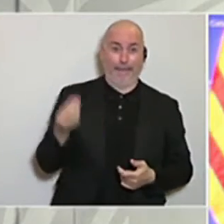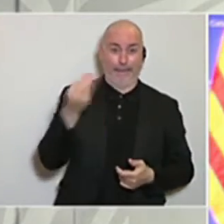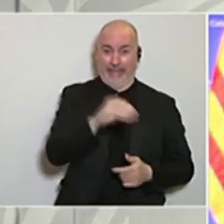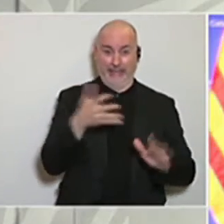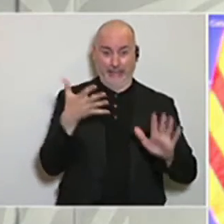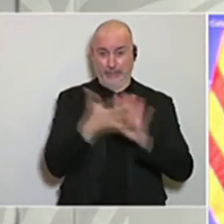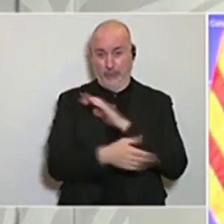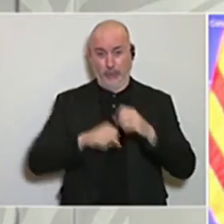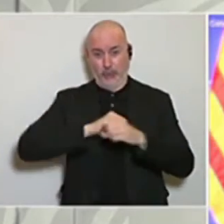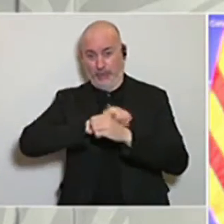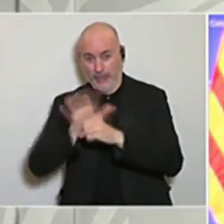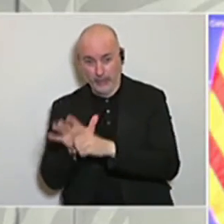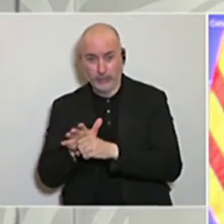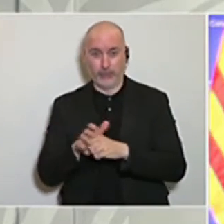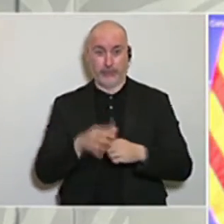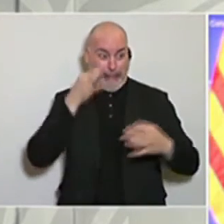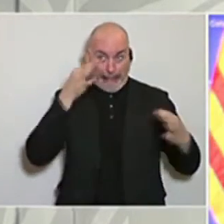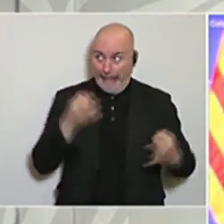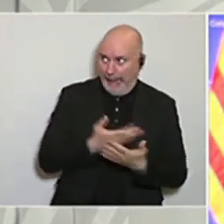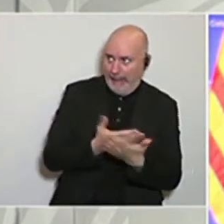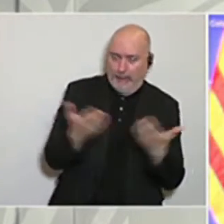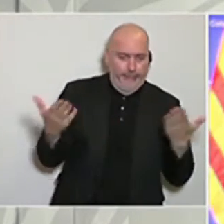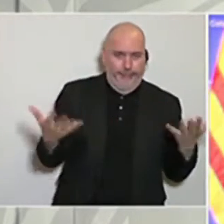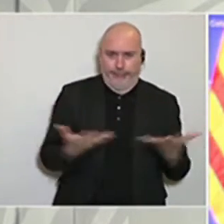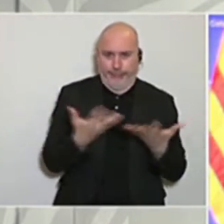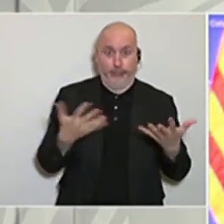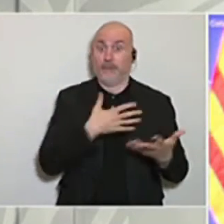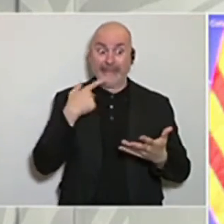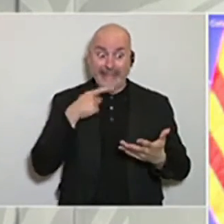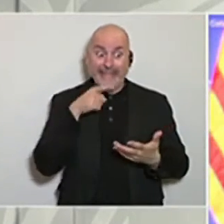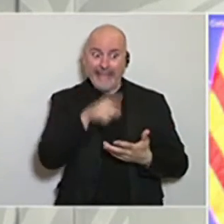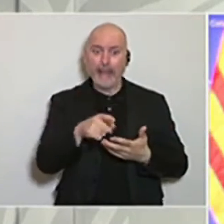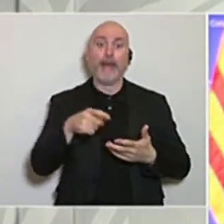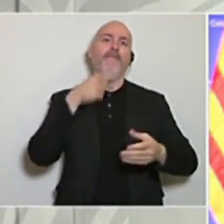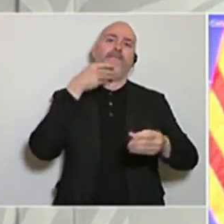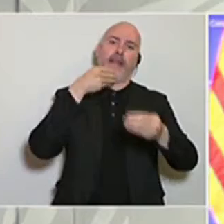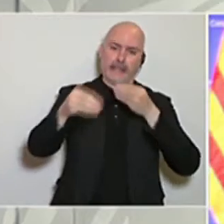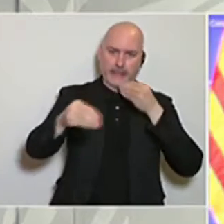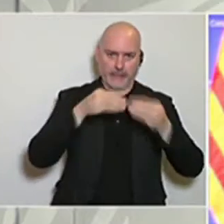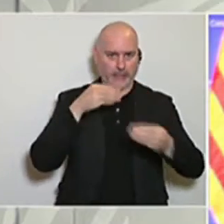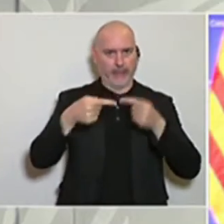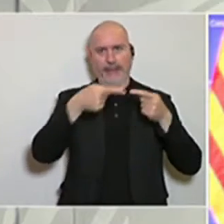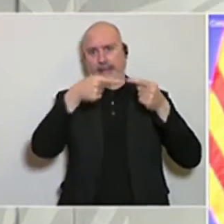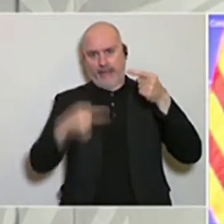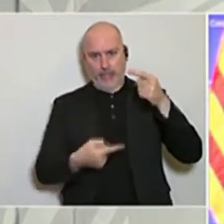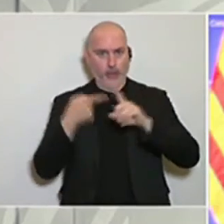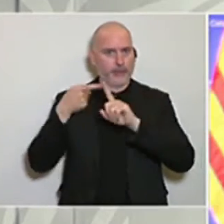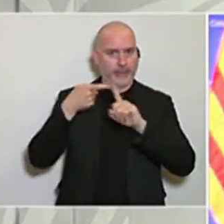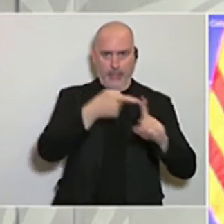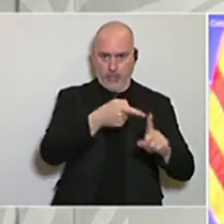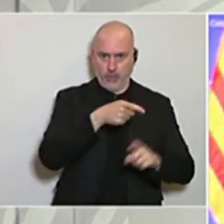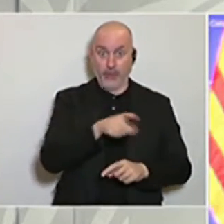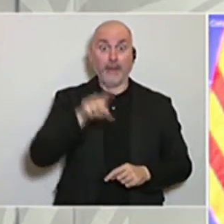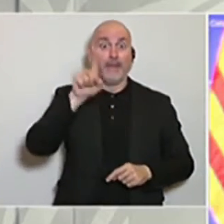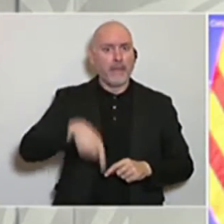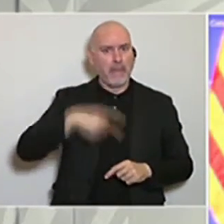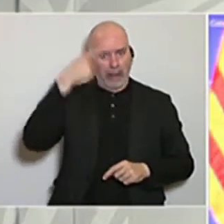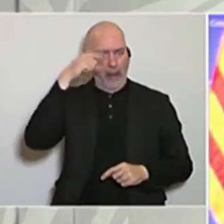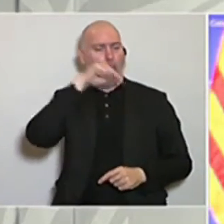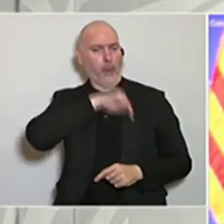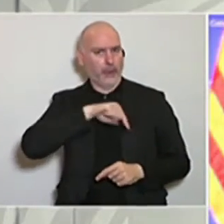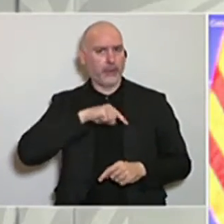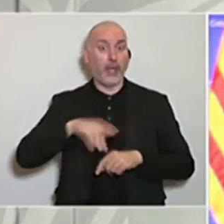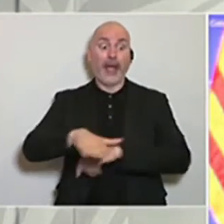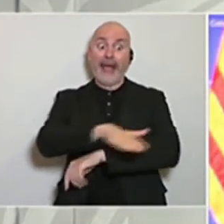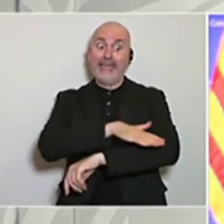aquesta realitat sobrevinguda i, per tant, demanem també que s'incrementi aquesta flexibilització de l'objectiu del dèficit, tenint en compte que el govern de l'Estat